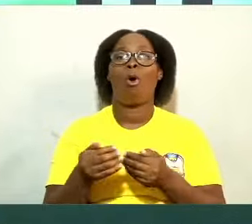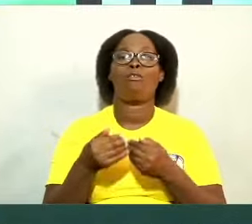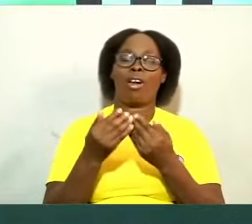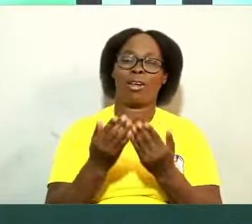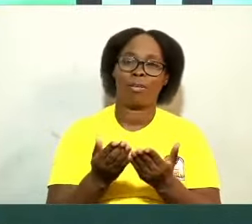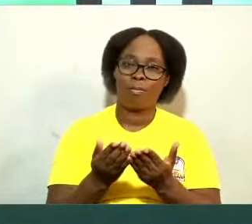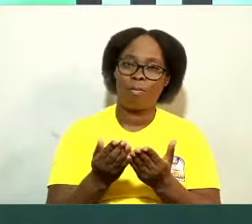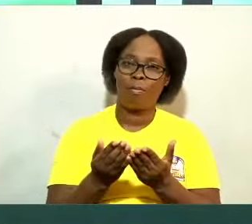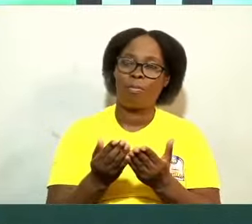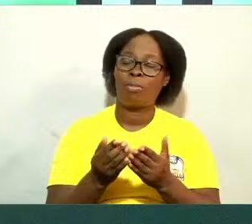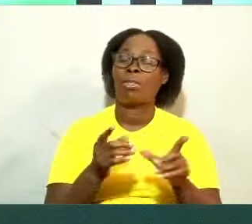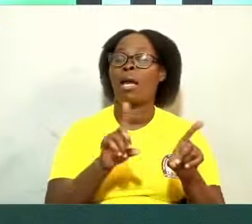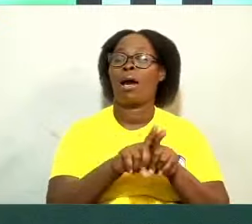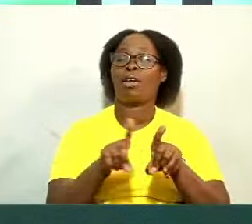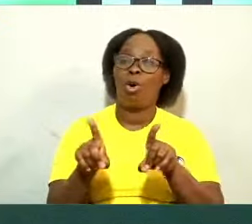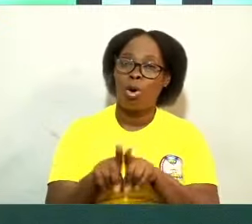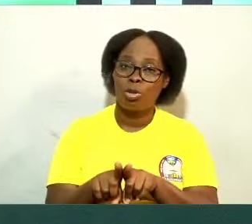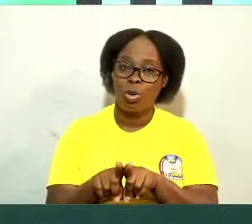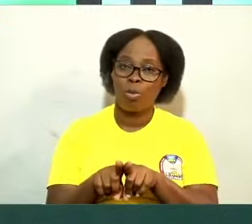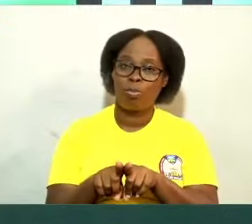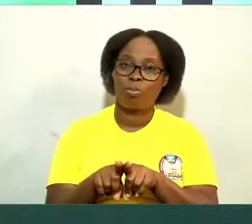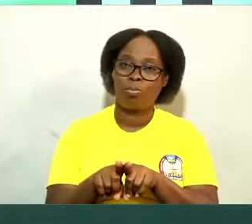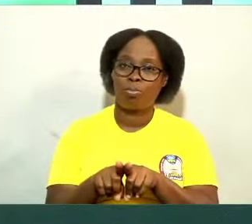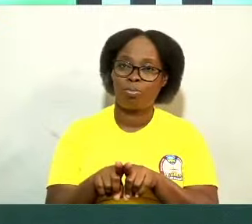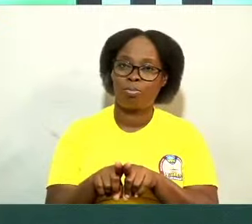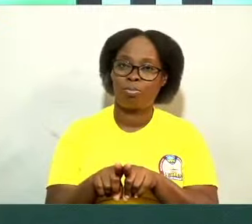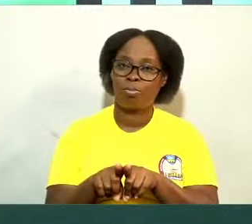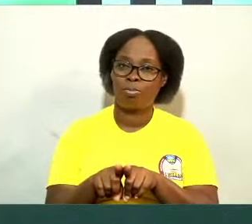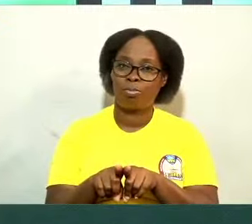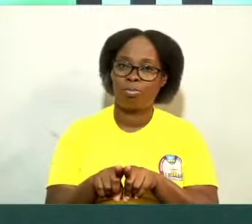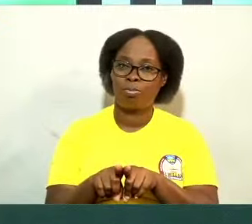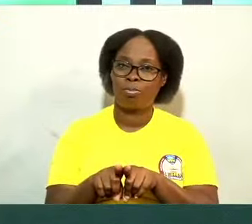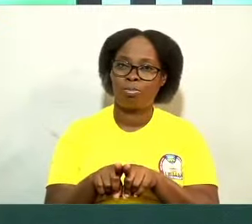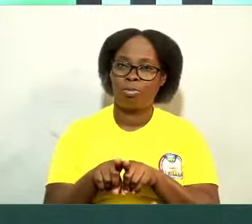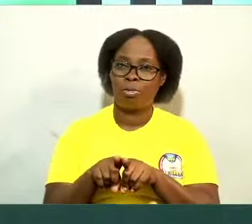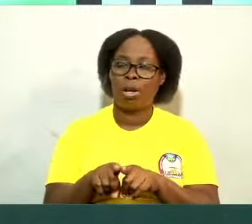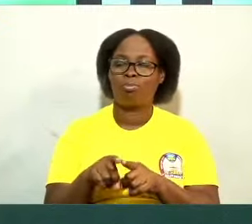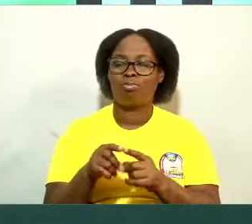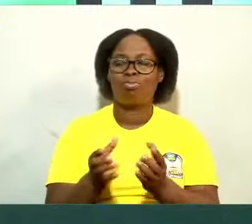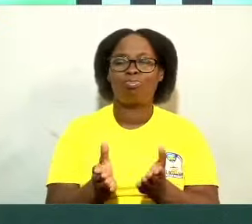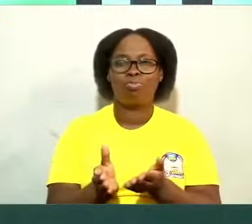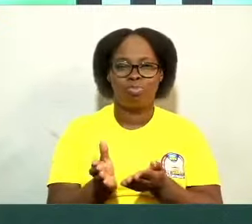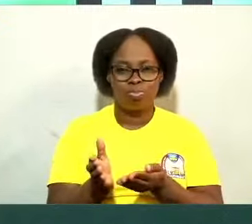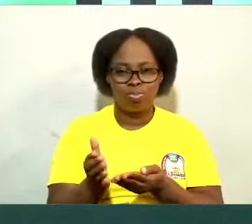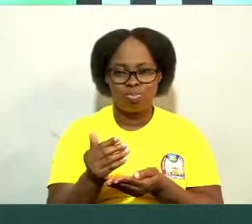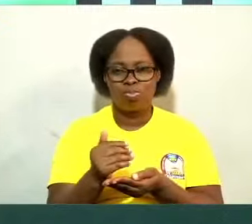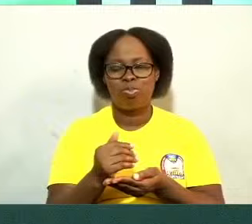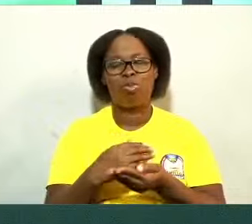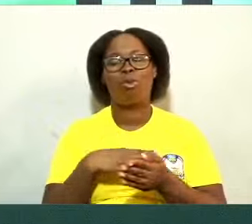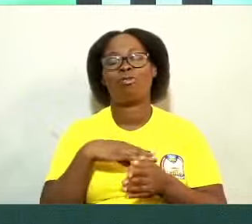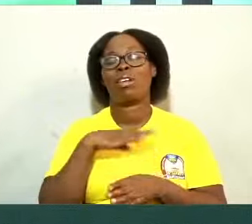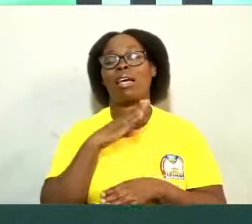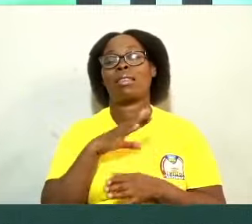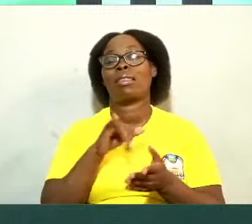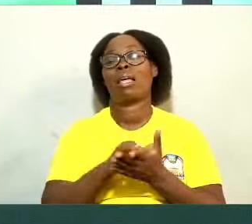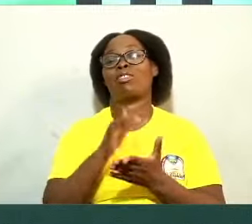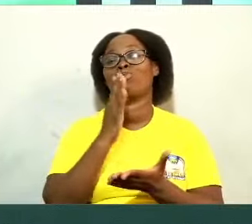Alitoka na bando, kifurushi cha kufa, kwamba